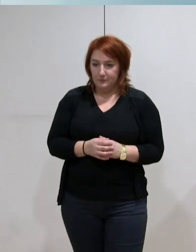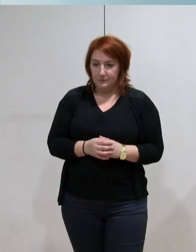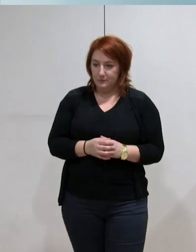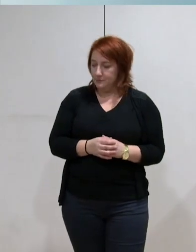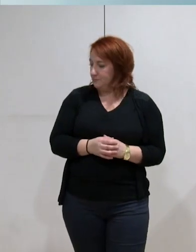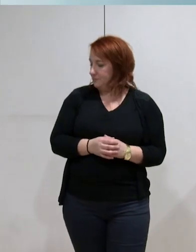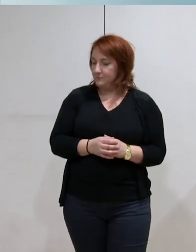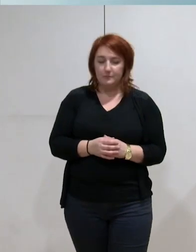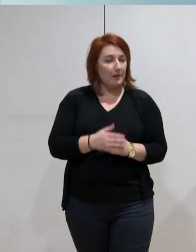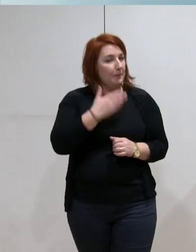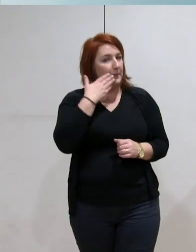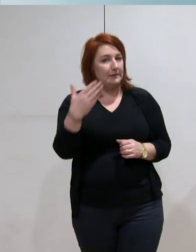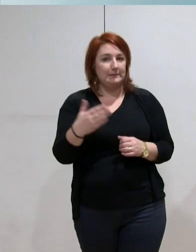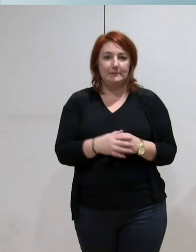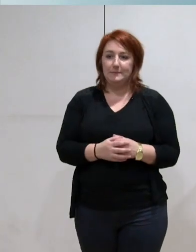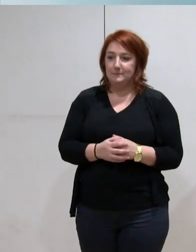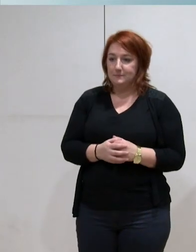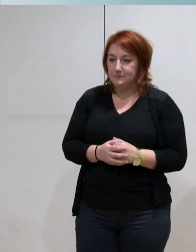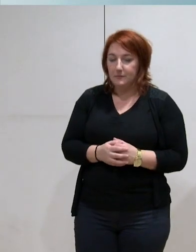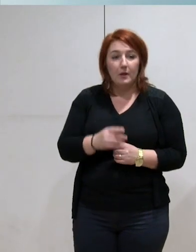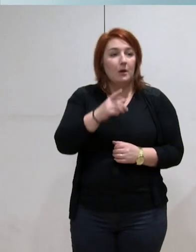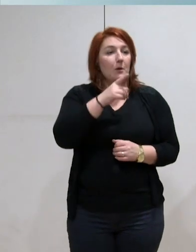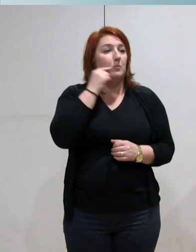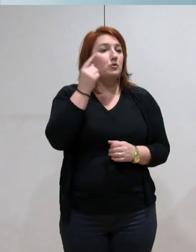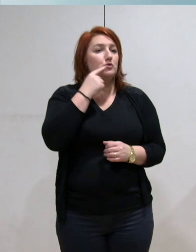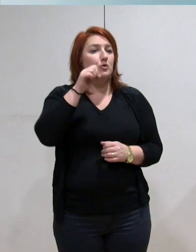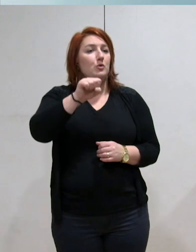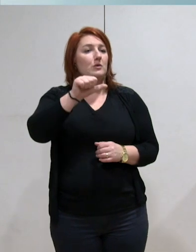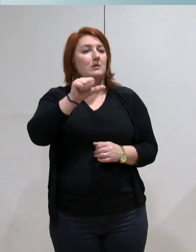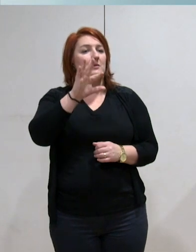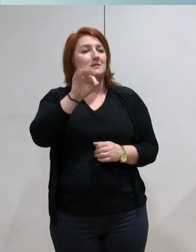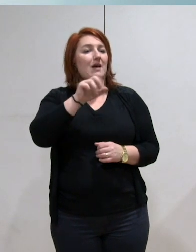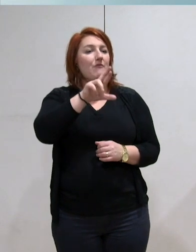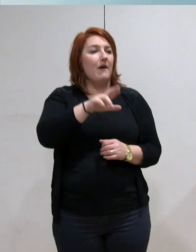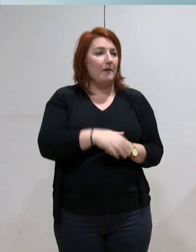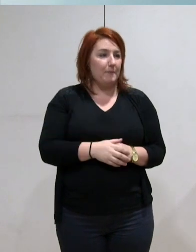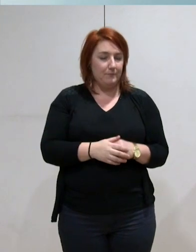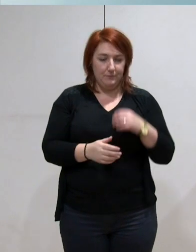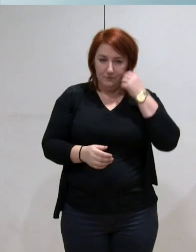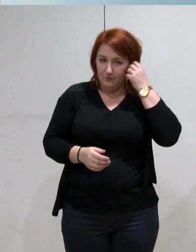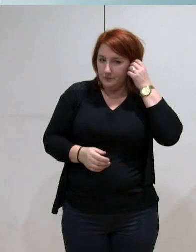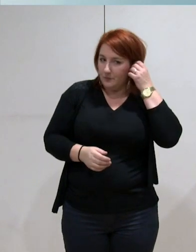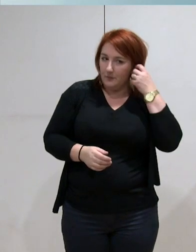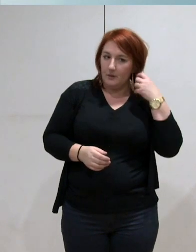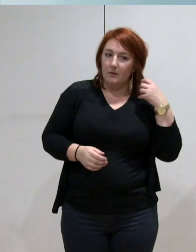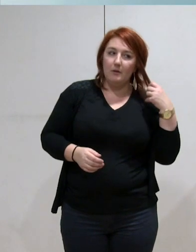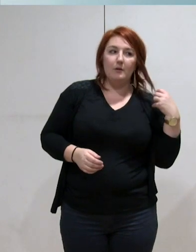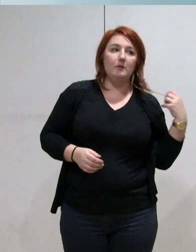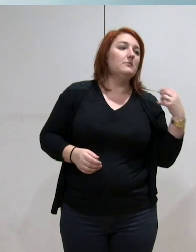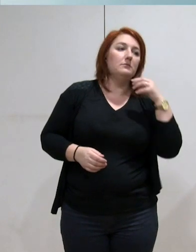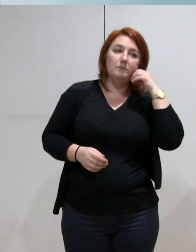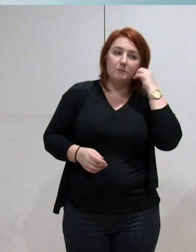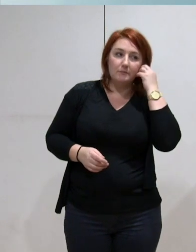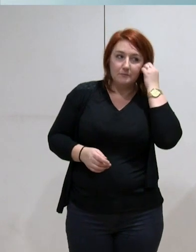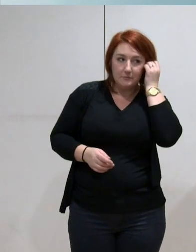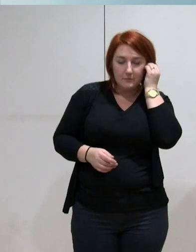acceptable merci Monsieur Safar monsieur mon le Maire Monsieur l'Adjoint au